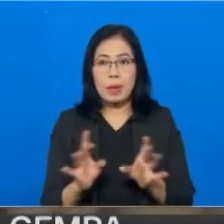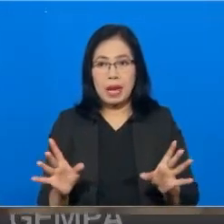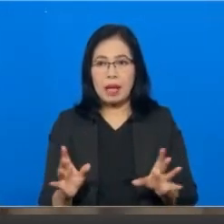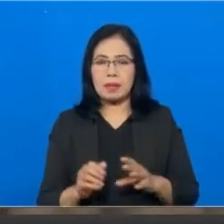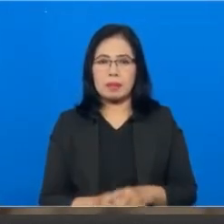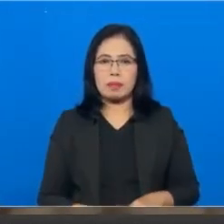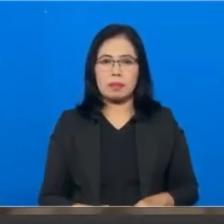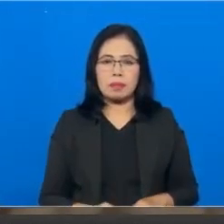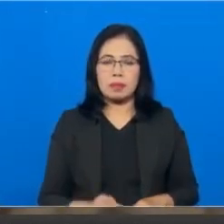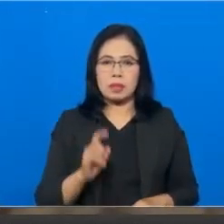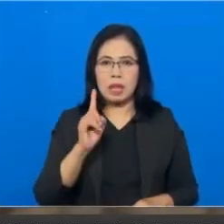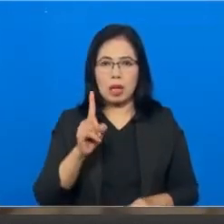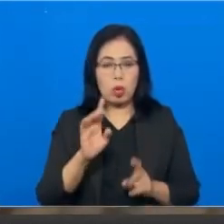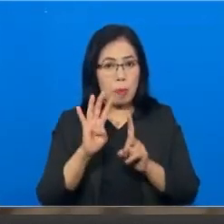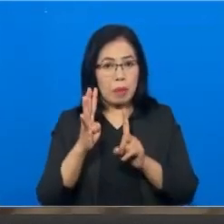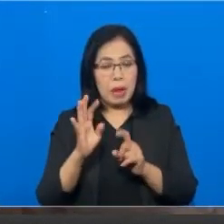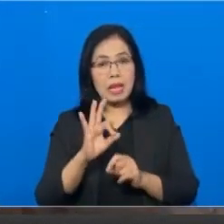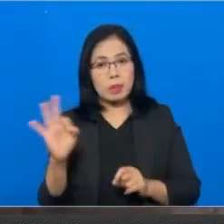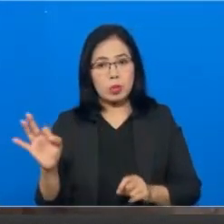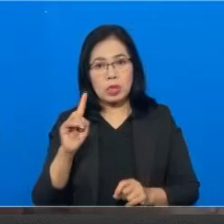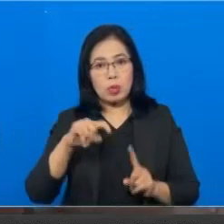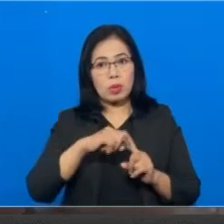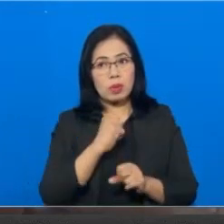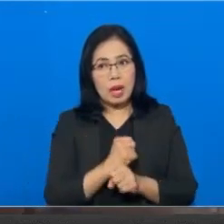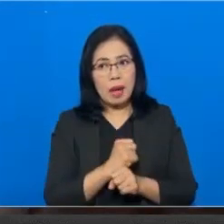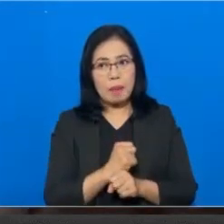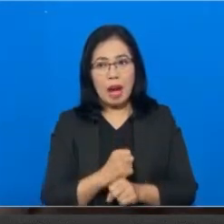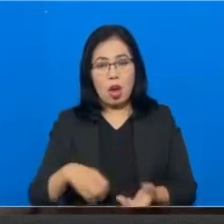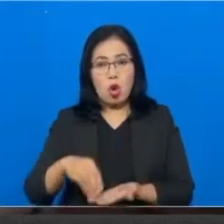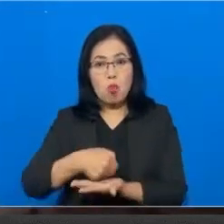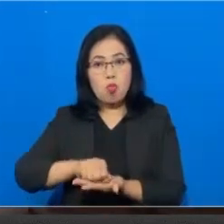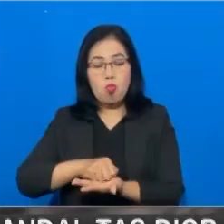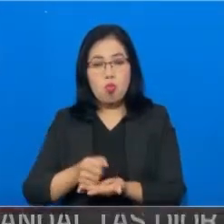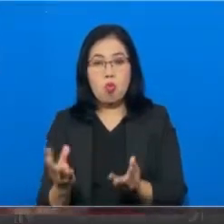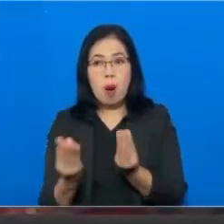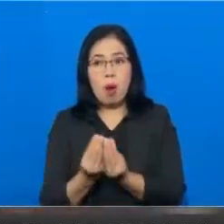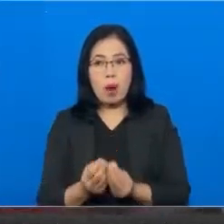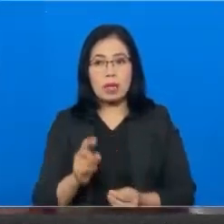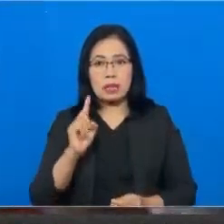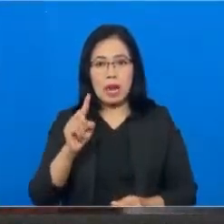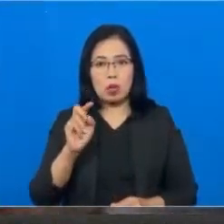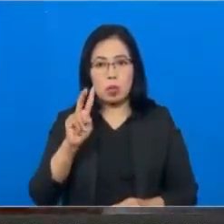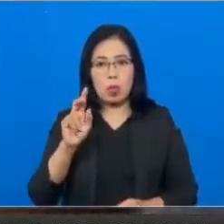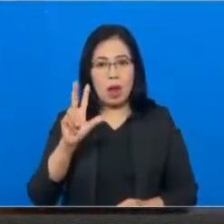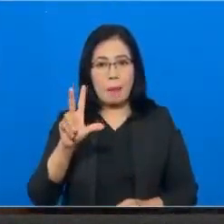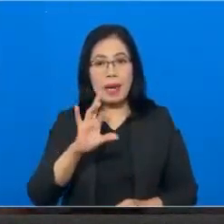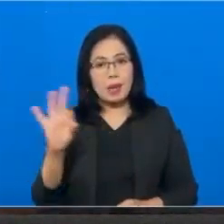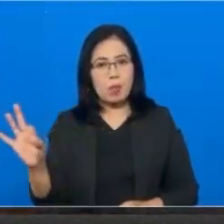harga Rp114.000 per kilogram, sementara untuk kacang mede bumbu bawang di harga